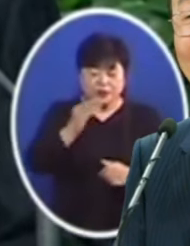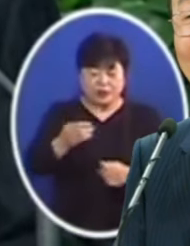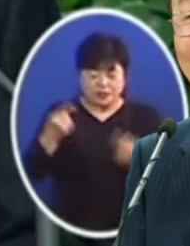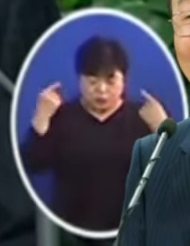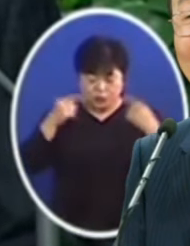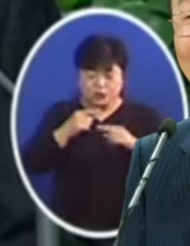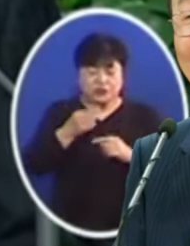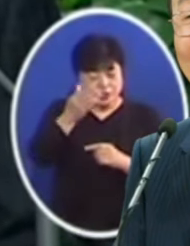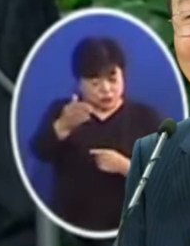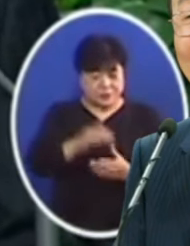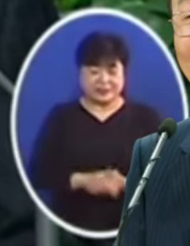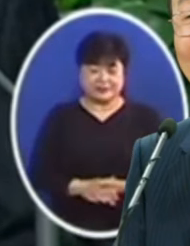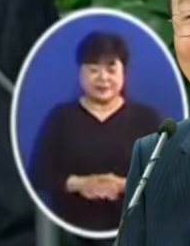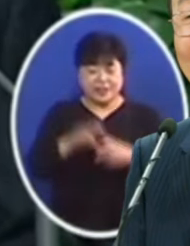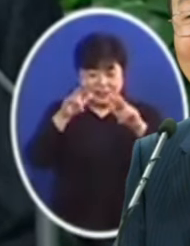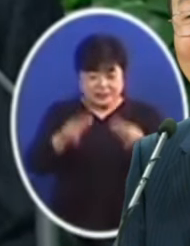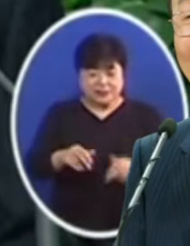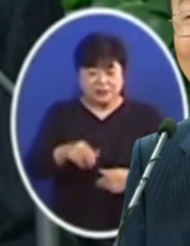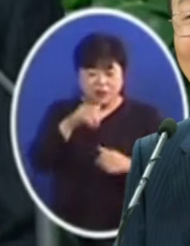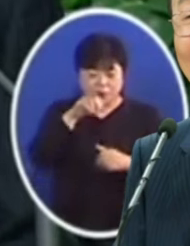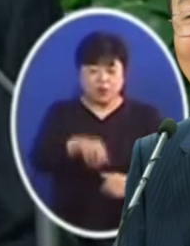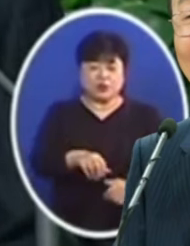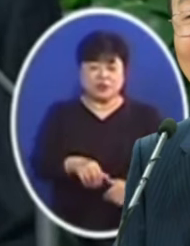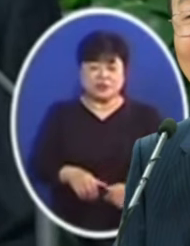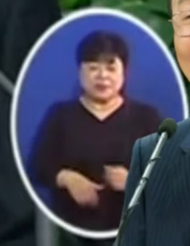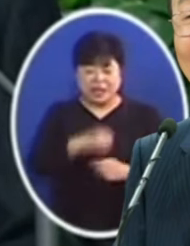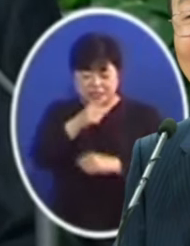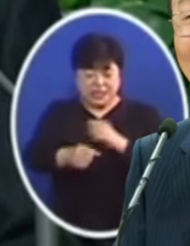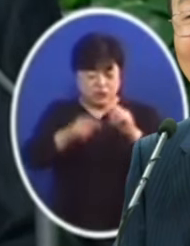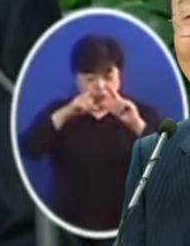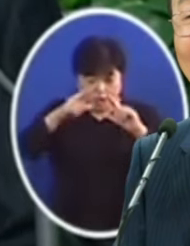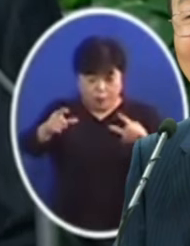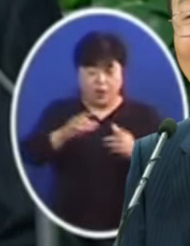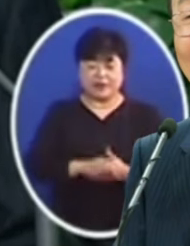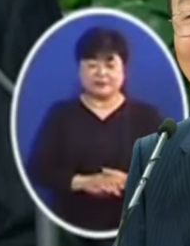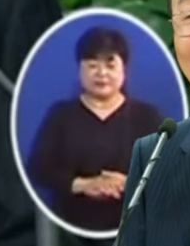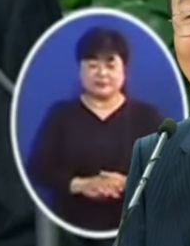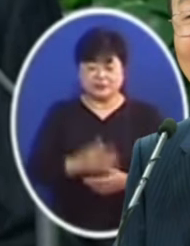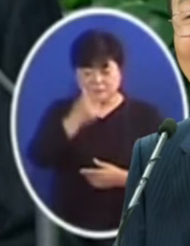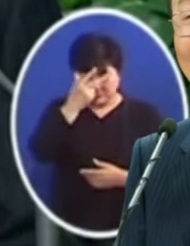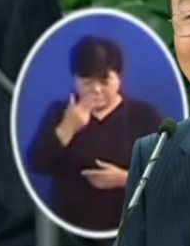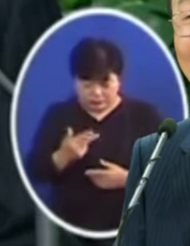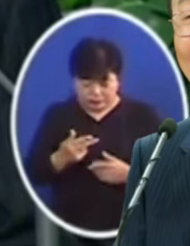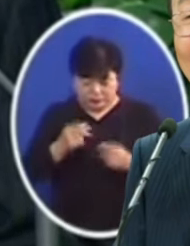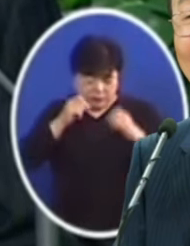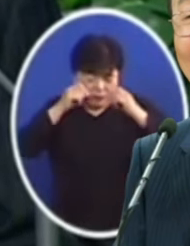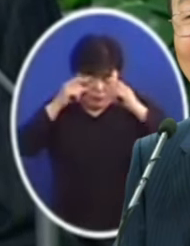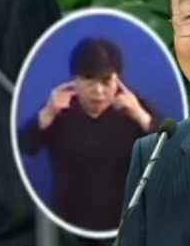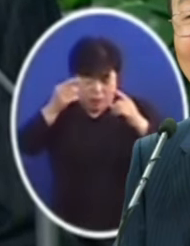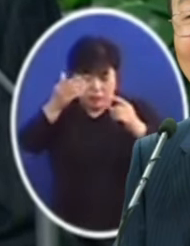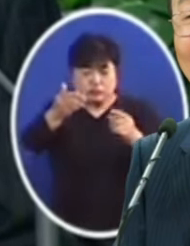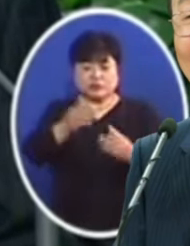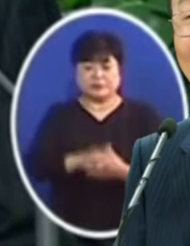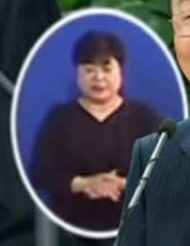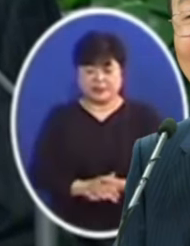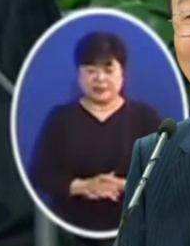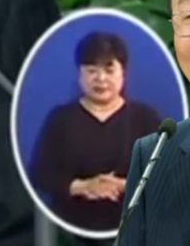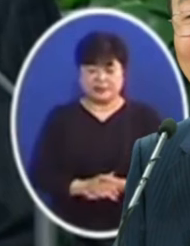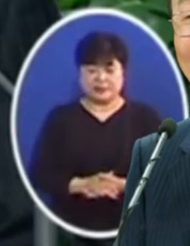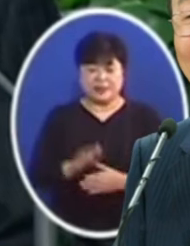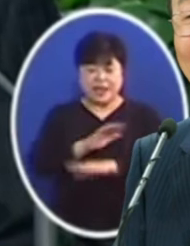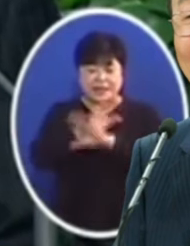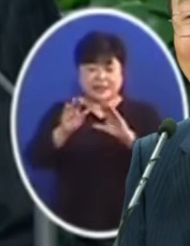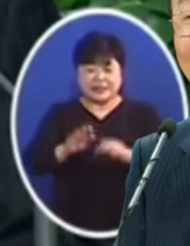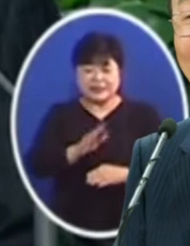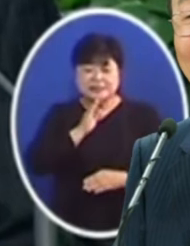소식을 전해주시고 지금 포로된 자에게 자유를 선포하시고 눈이 어두운 자에게 다시 보게 해서 하늘나라